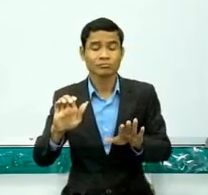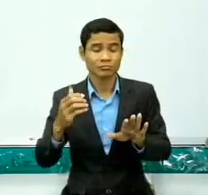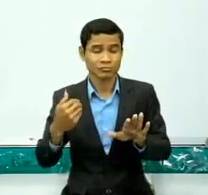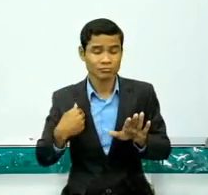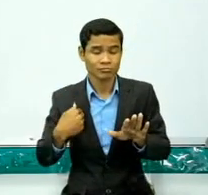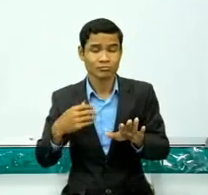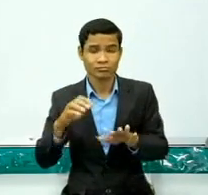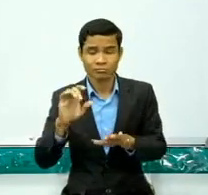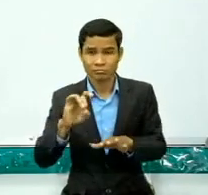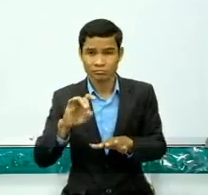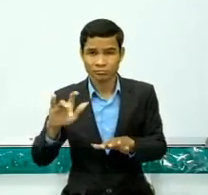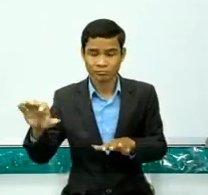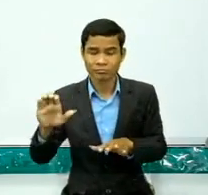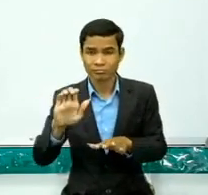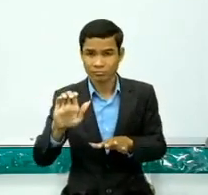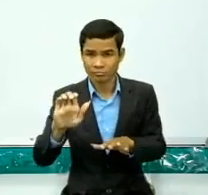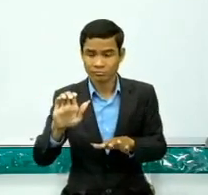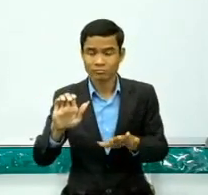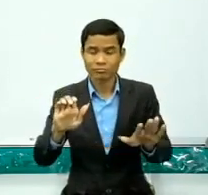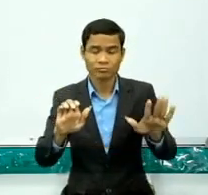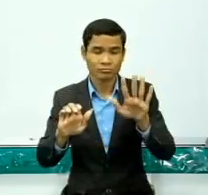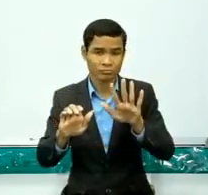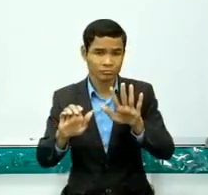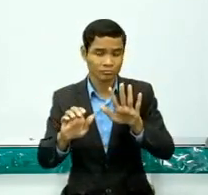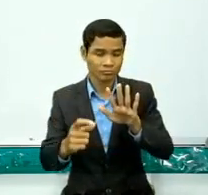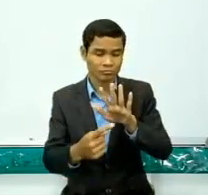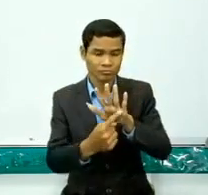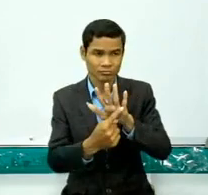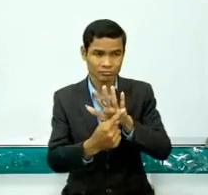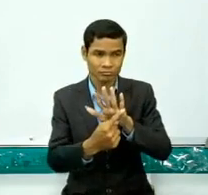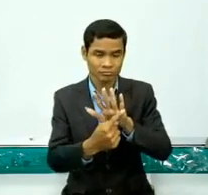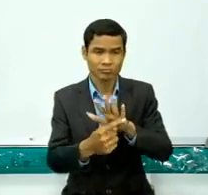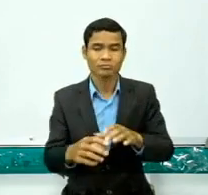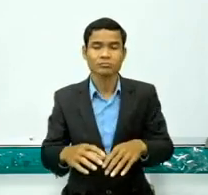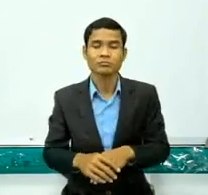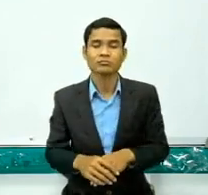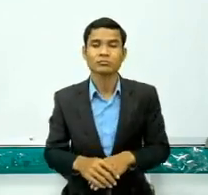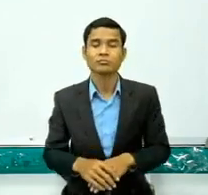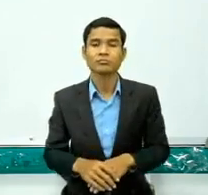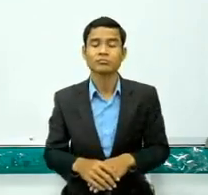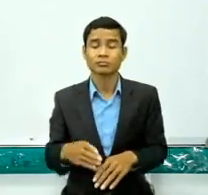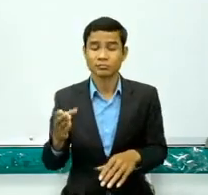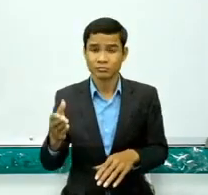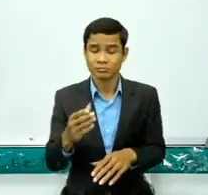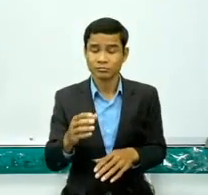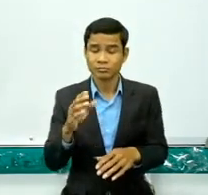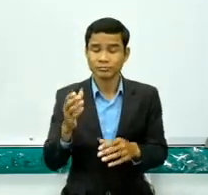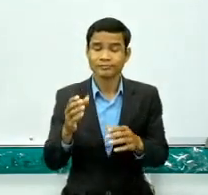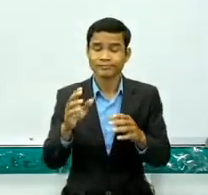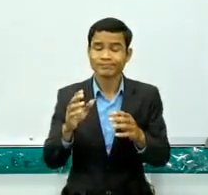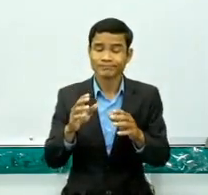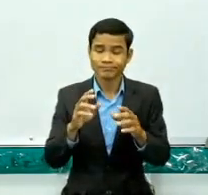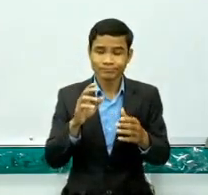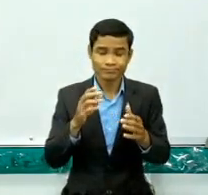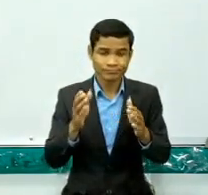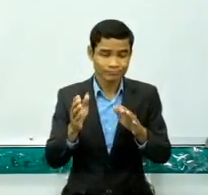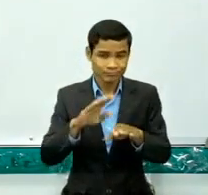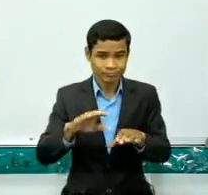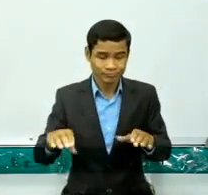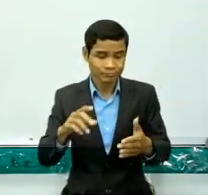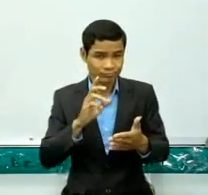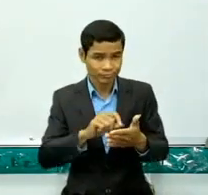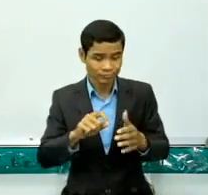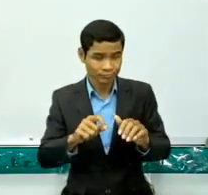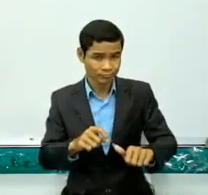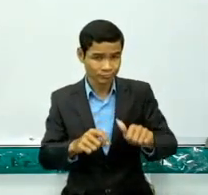គឺមានអក្សរចនិងស្រៈអឺចាកូនសរសេរលើក្តារឈ្នួនអ្នកគ្រូ